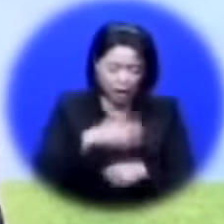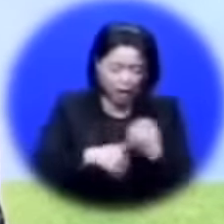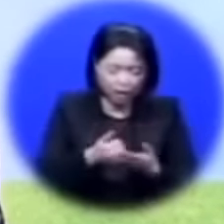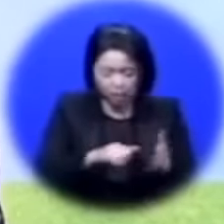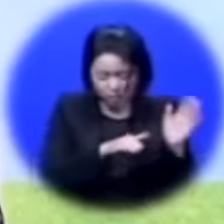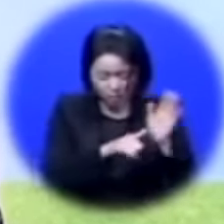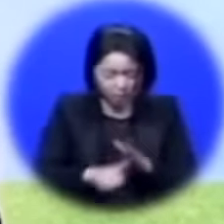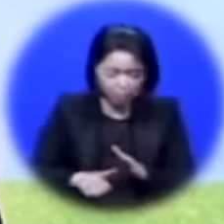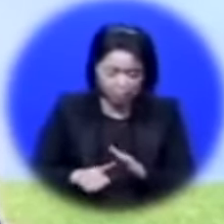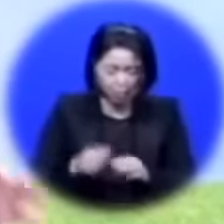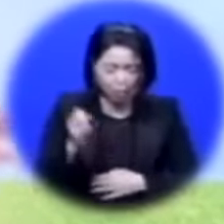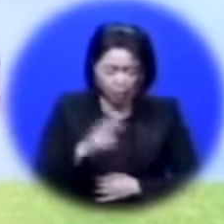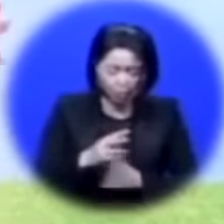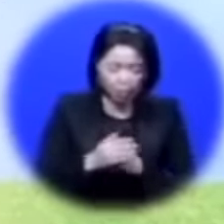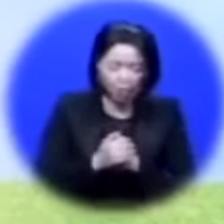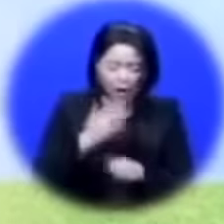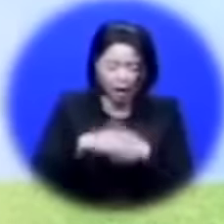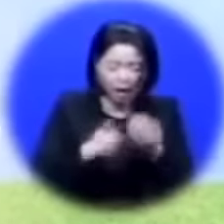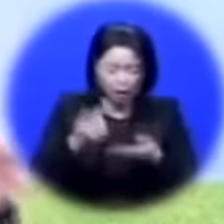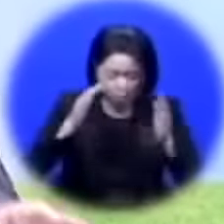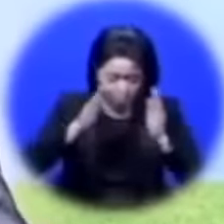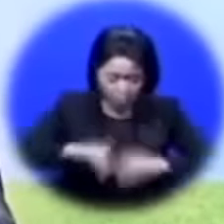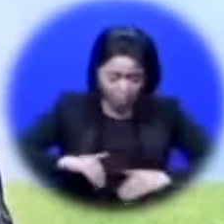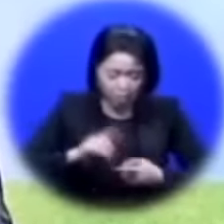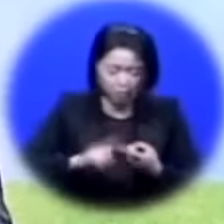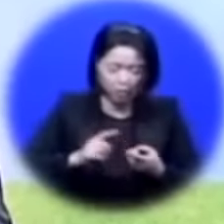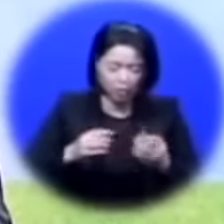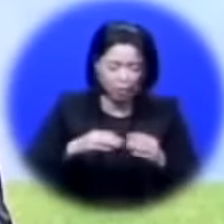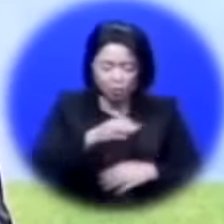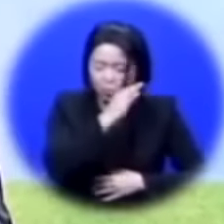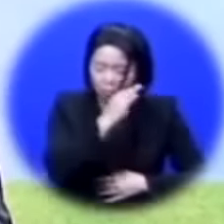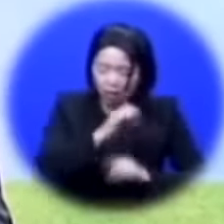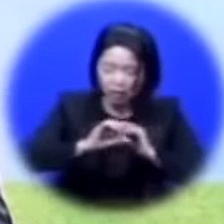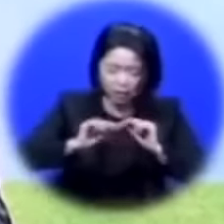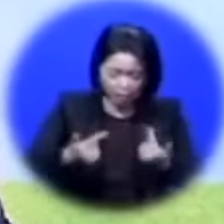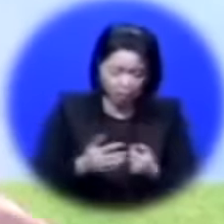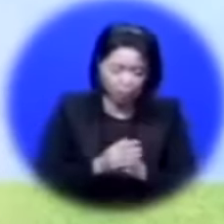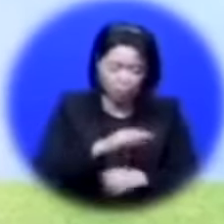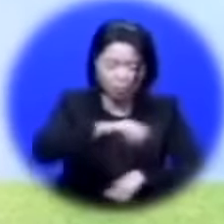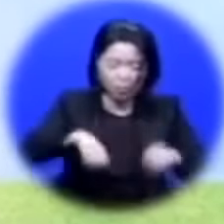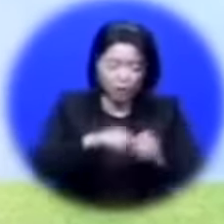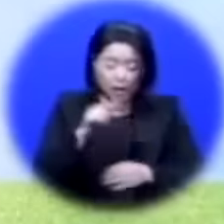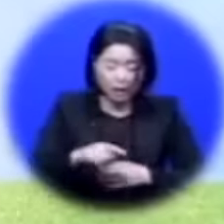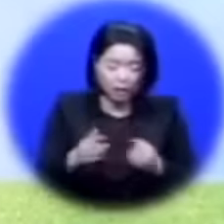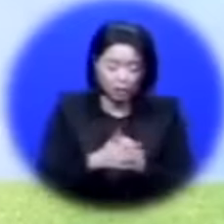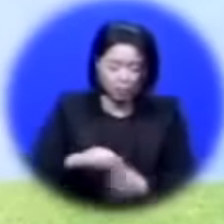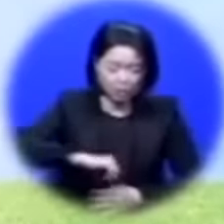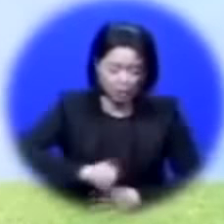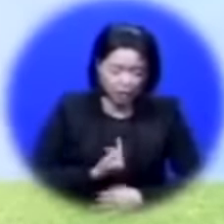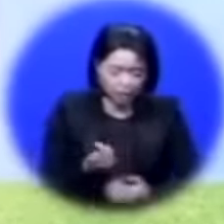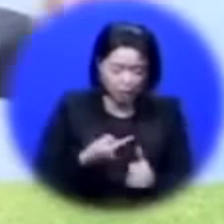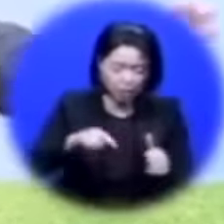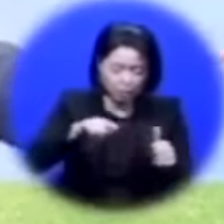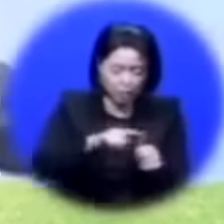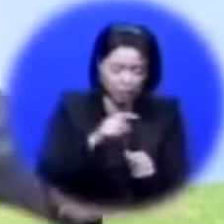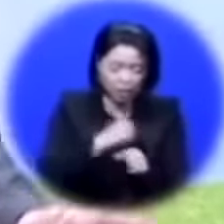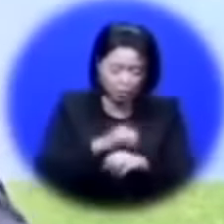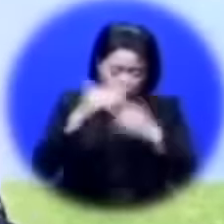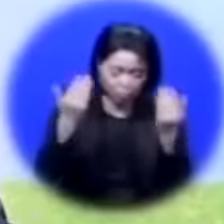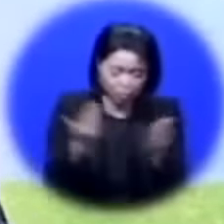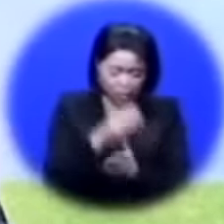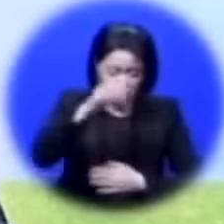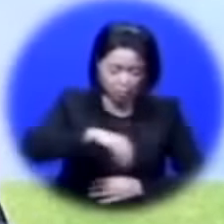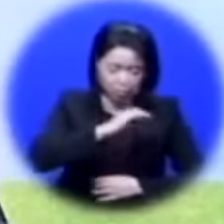실패와 하나님 무너진 것을 부끄러워하지 아니하고 오히려 그로 인해 자기 자신을 의지하는 것을 완전히 십자가에